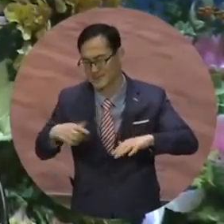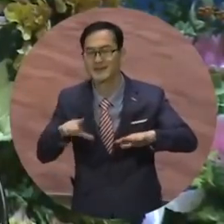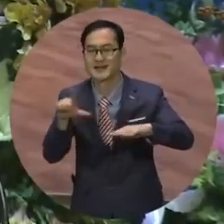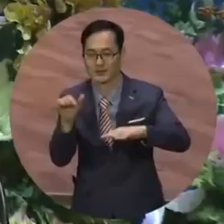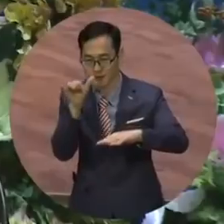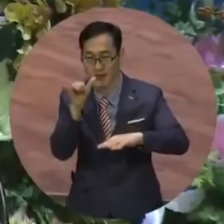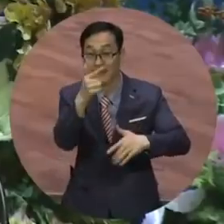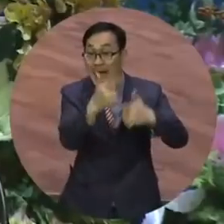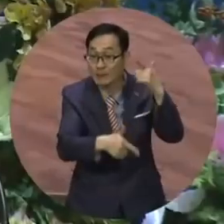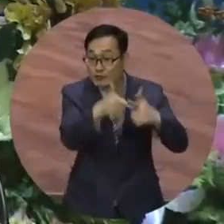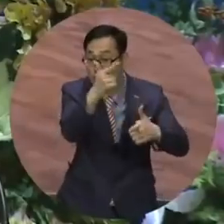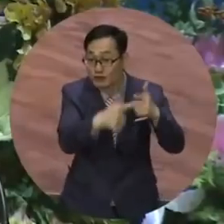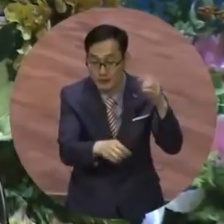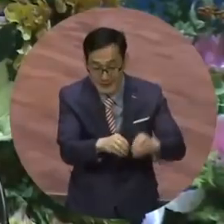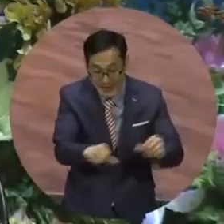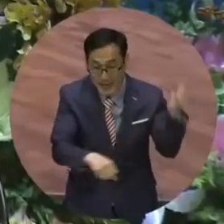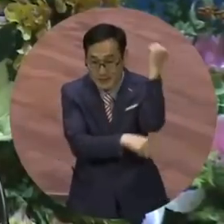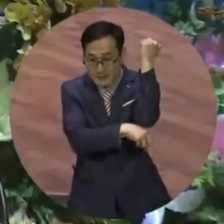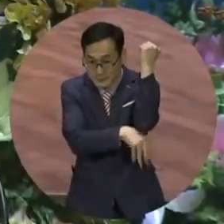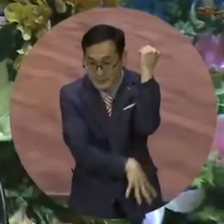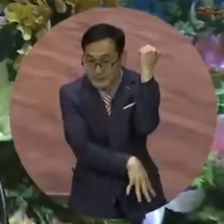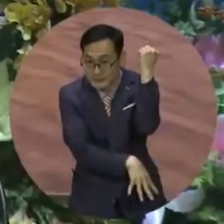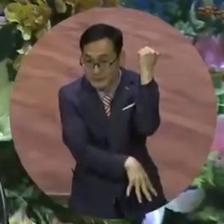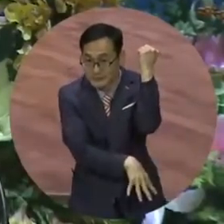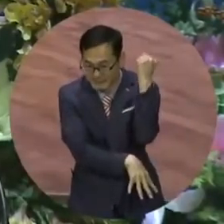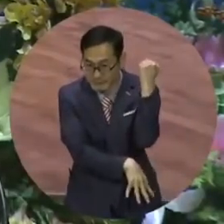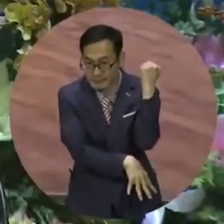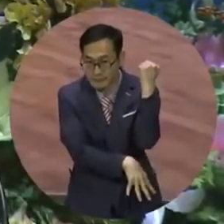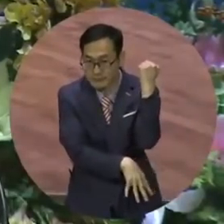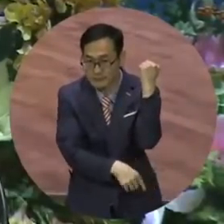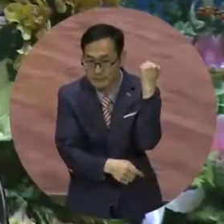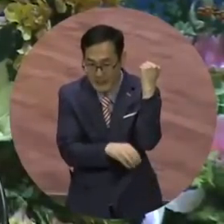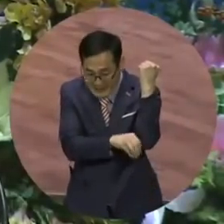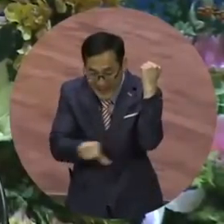나무는 땅에 뿌리 박고 살아야 행복해. 그게 아주